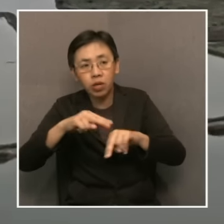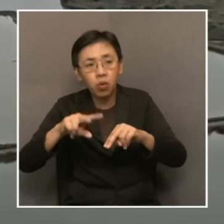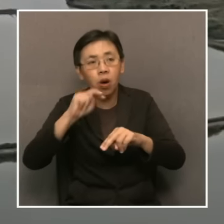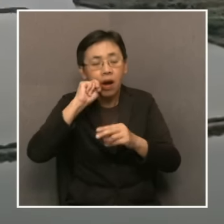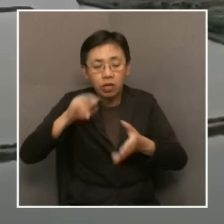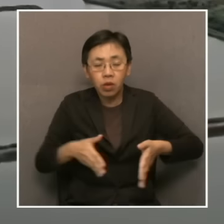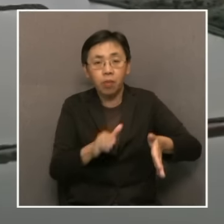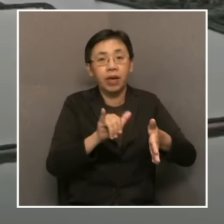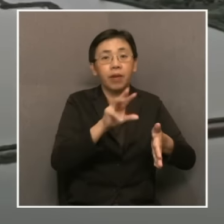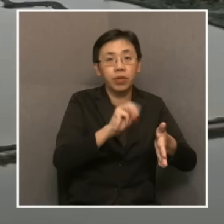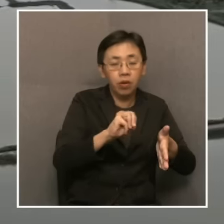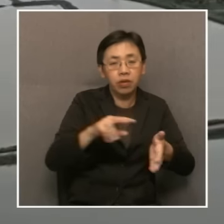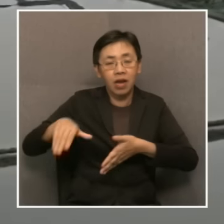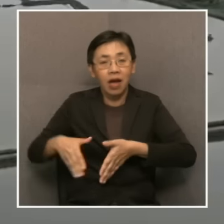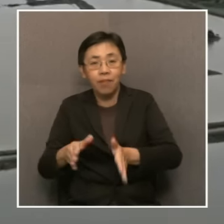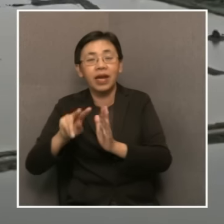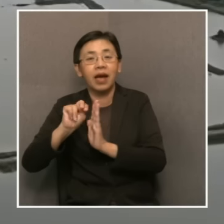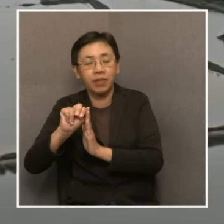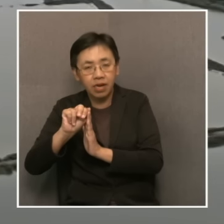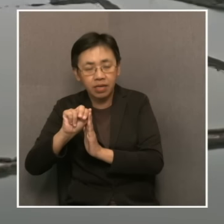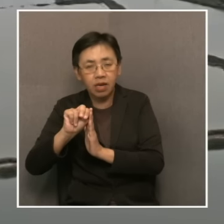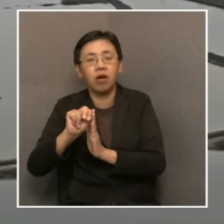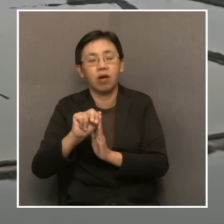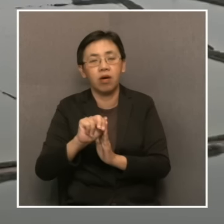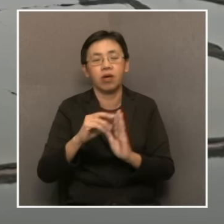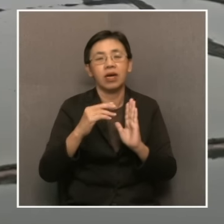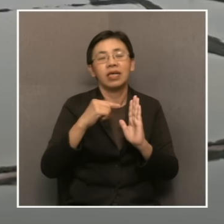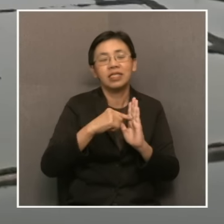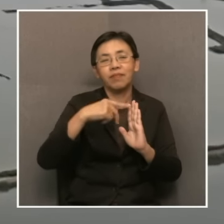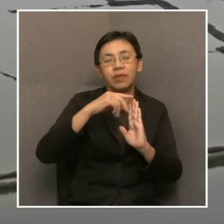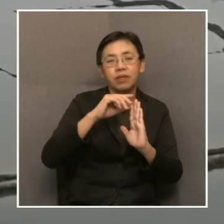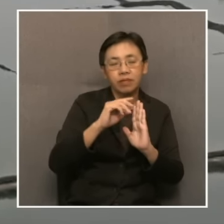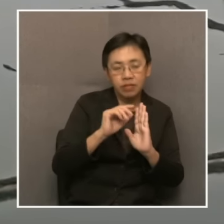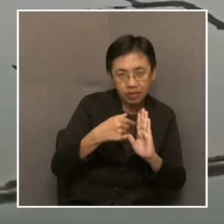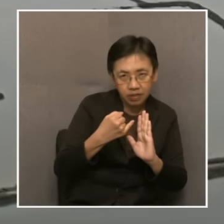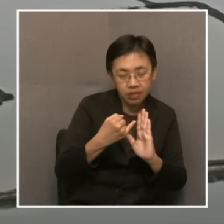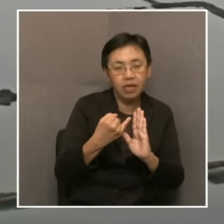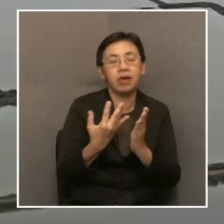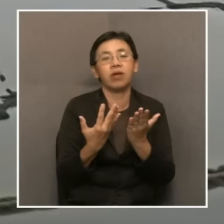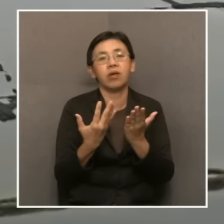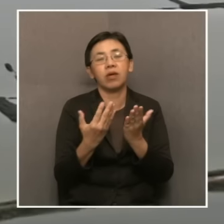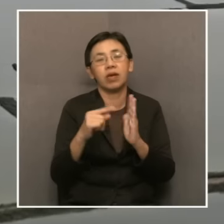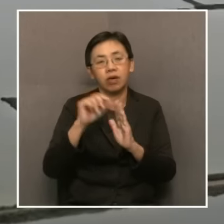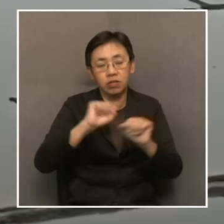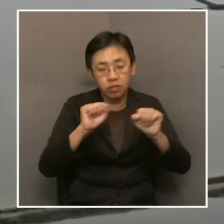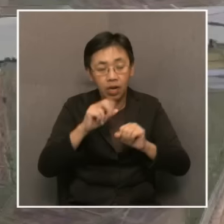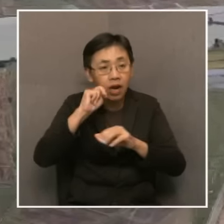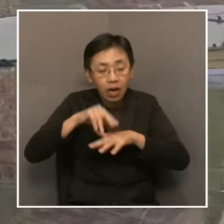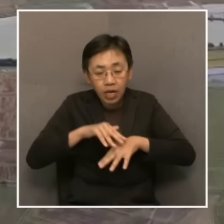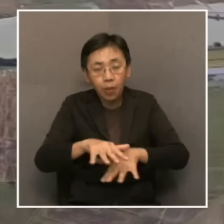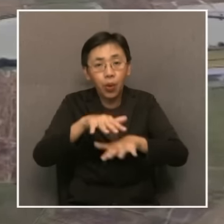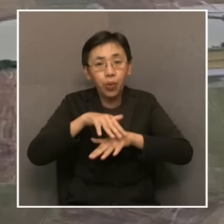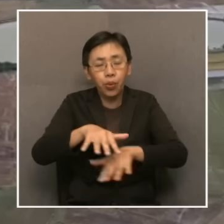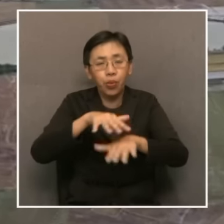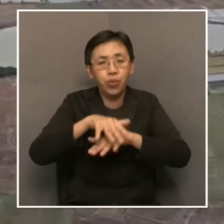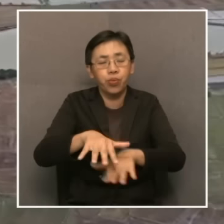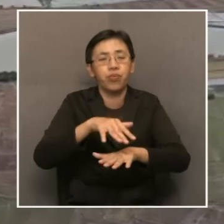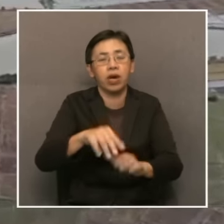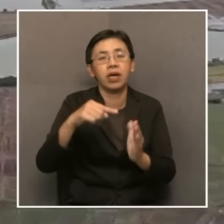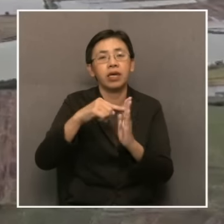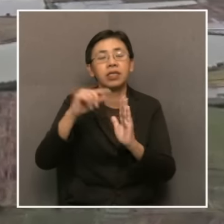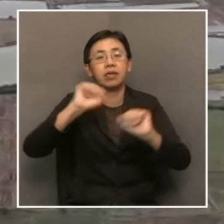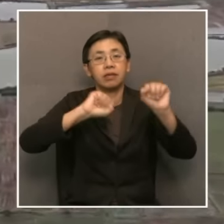ยมและแม่น้ำน่านจังหวัดพิษณุโลกพิจิตรและนครสวรรค์นะคะเพื่อเตรียมความพร้อมรับมือจากทางภาคเหนือที่จะไหลลงมาสู่จังหวัดนครสวรรค์ในช่ว